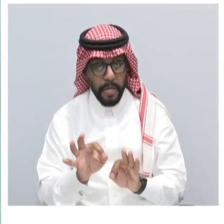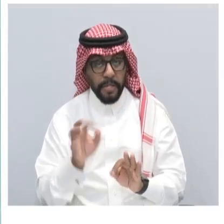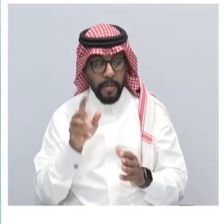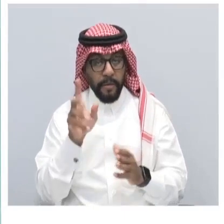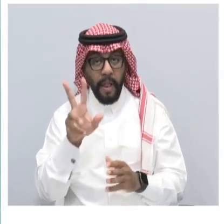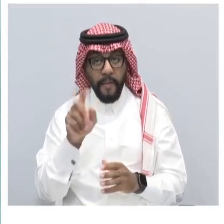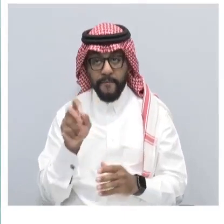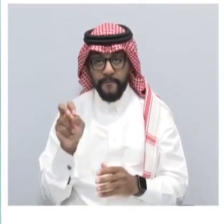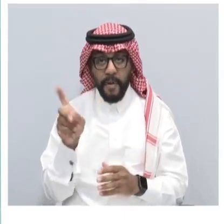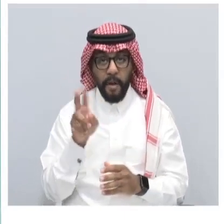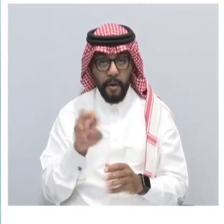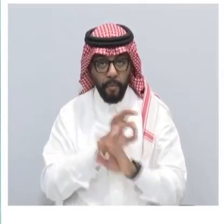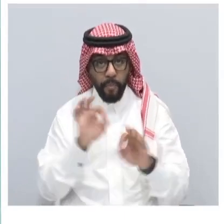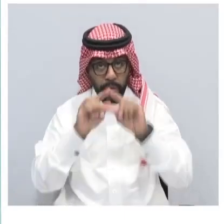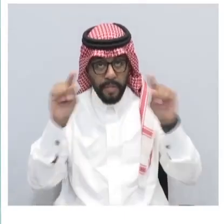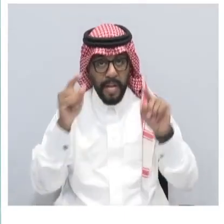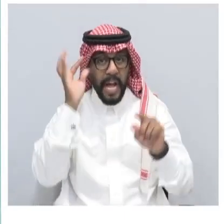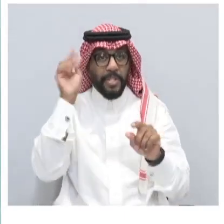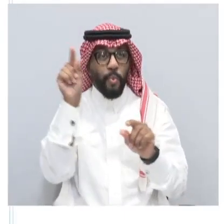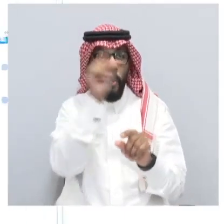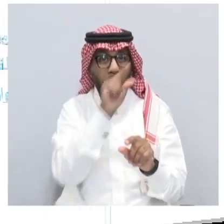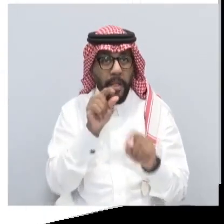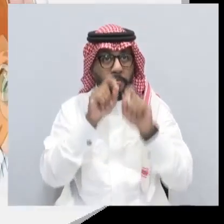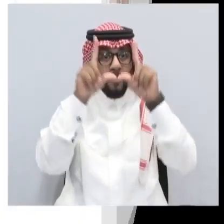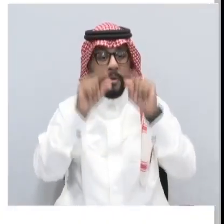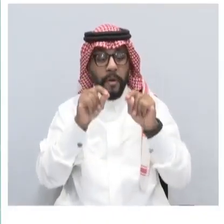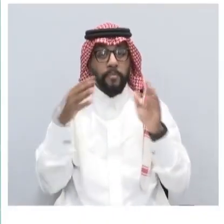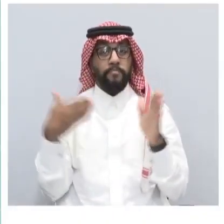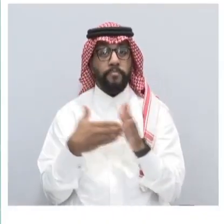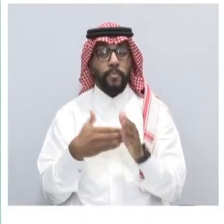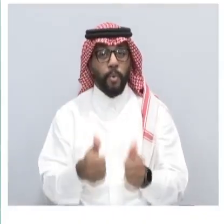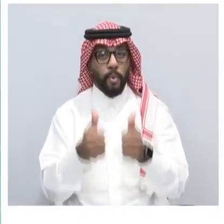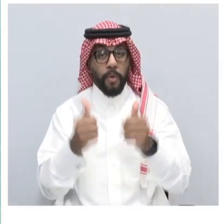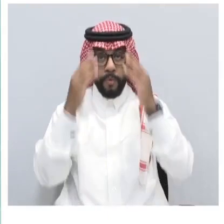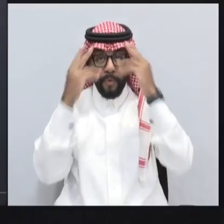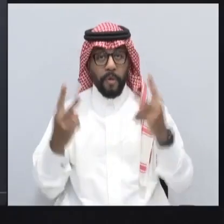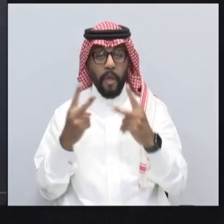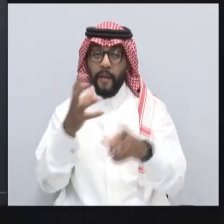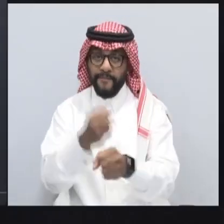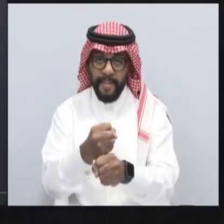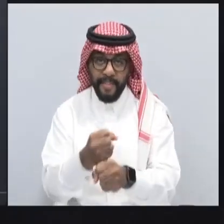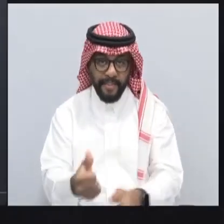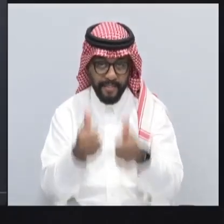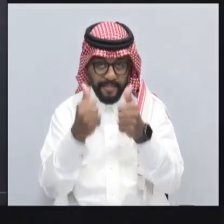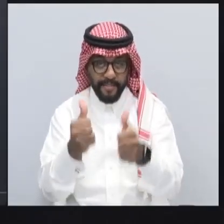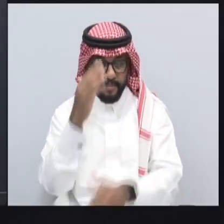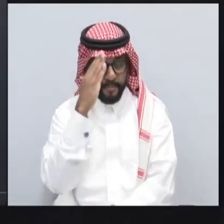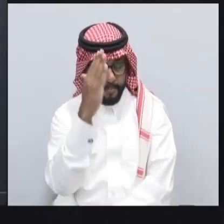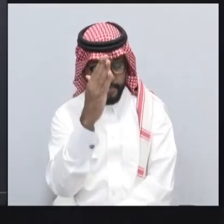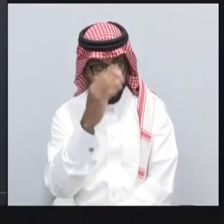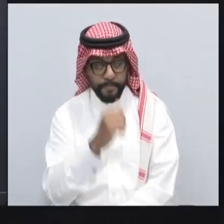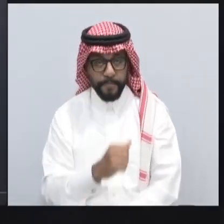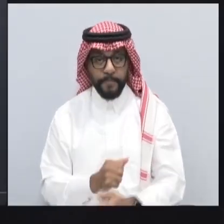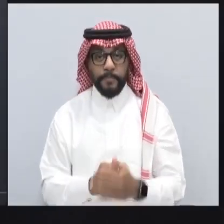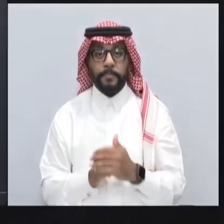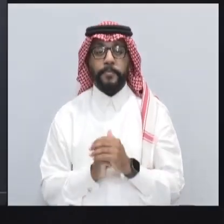ثم الحدود والتظليل المتقدم وفي الختام شكرا لكم على حسن المتابعه والسلام عليكم ورحمه الله